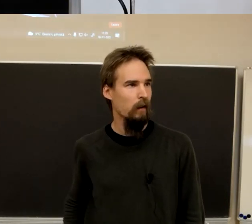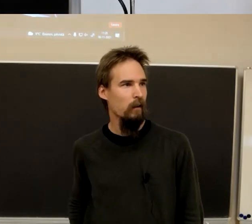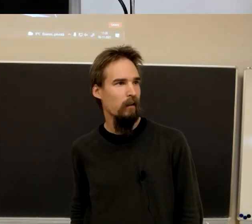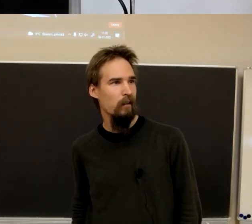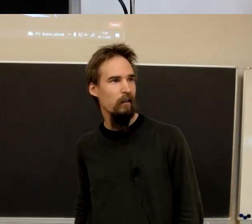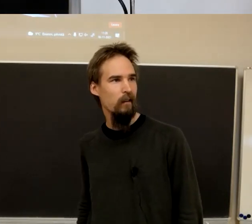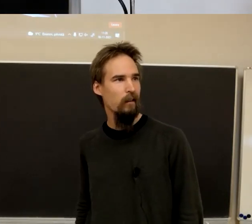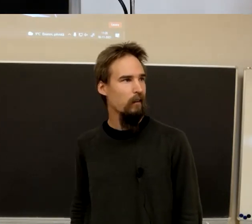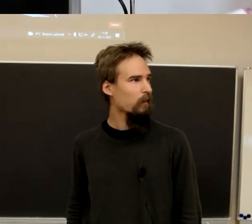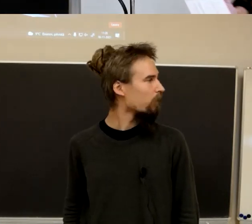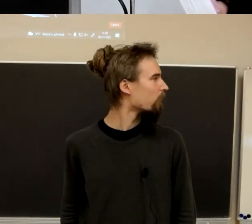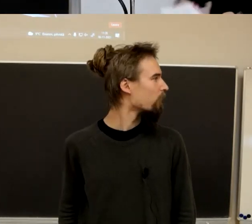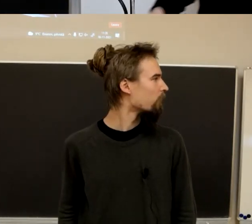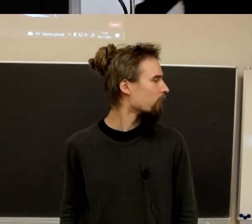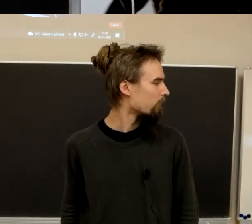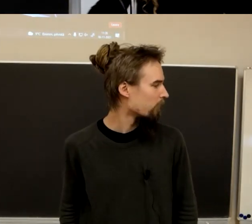esimerkki.